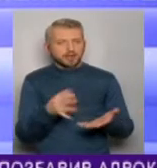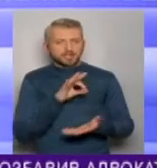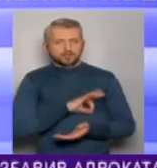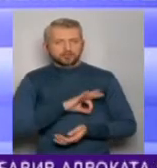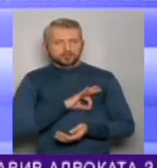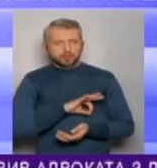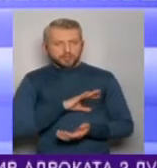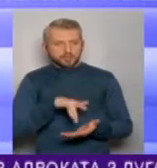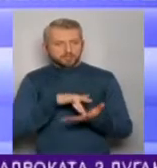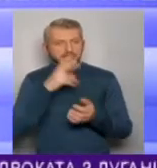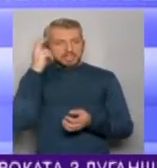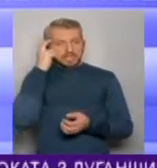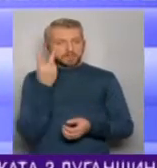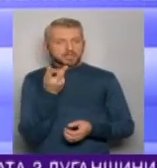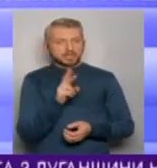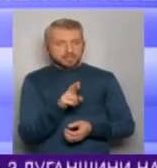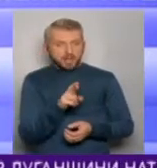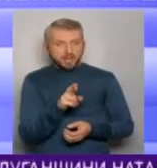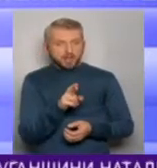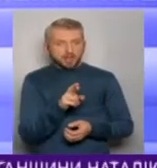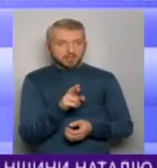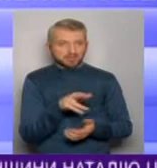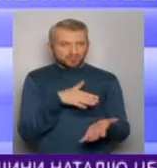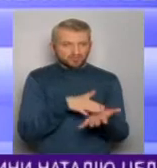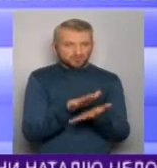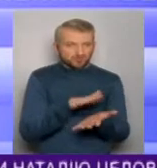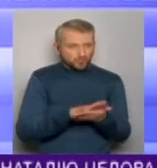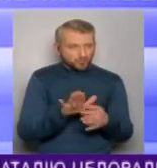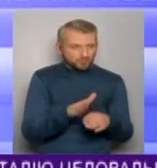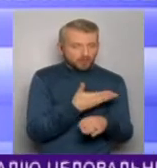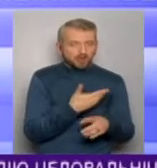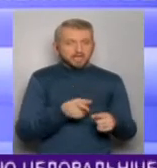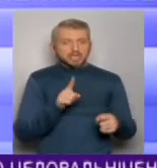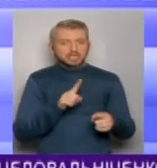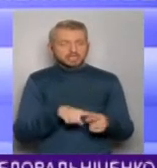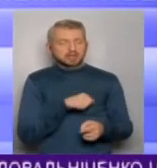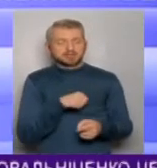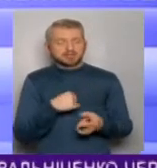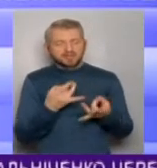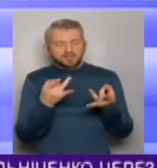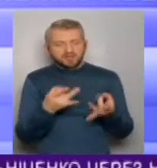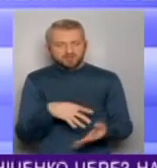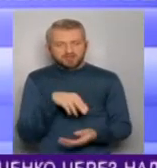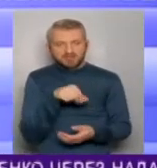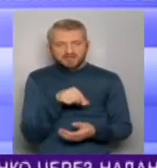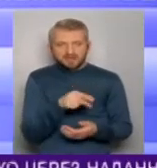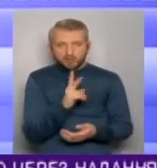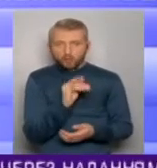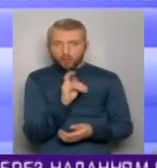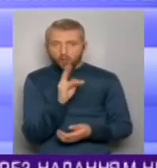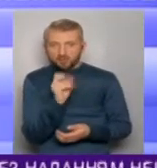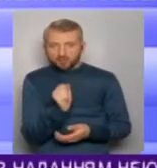застосовуються в місті Києві для боротьби із ожеледицею і з снігом, це є сама звичайна сіль кухонна, яку ми з